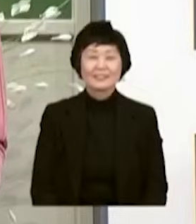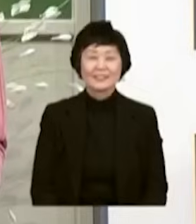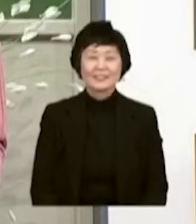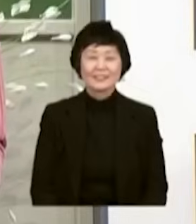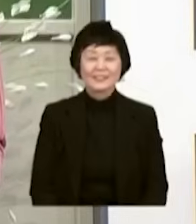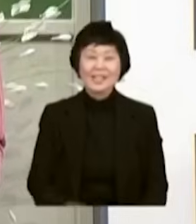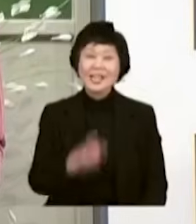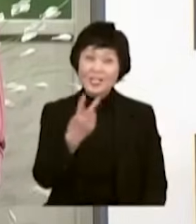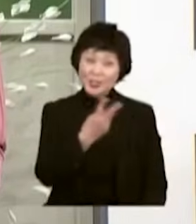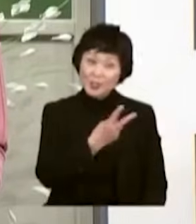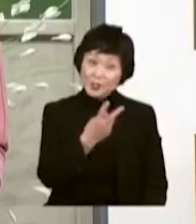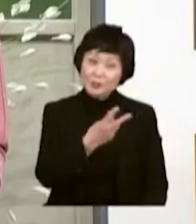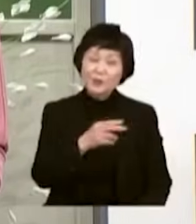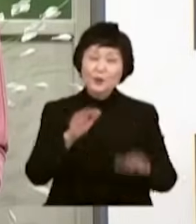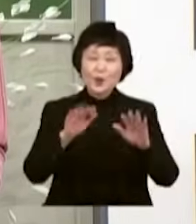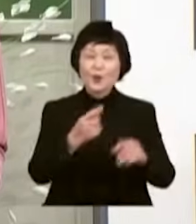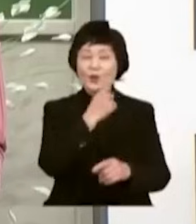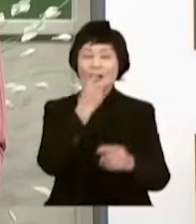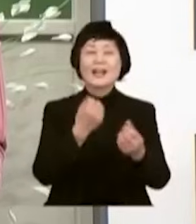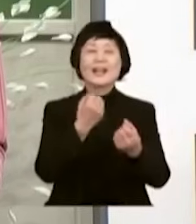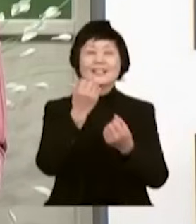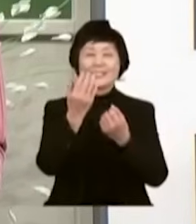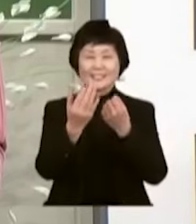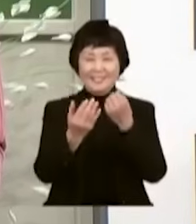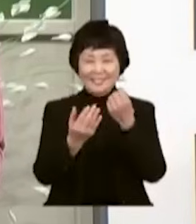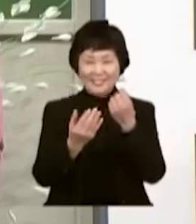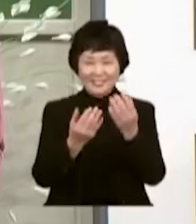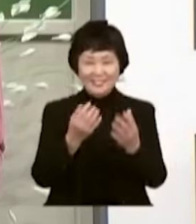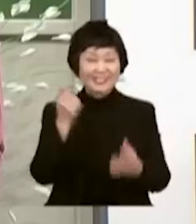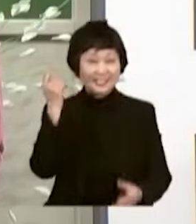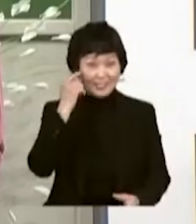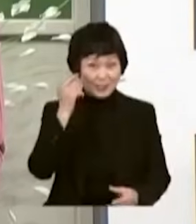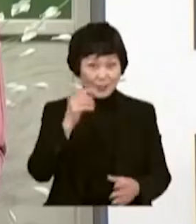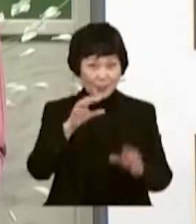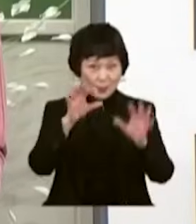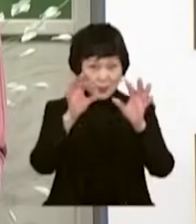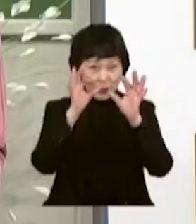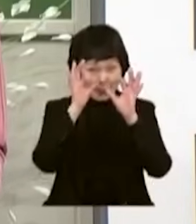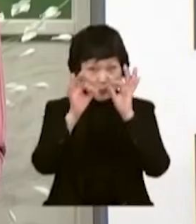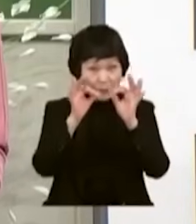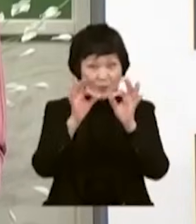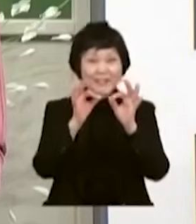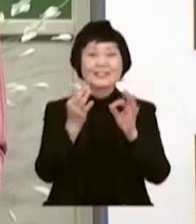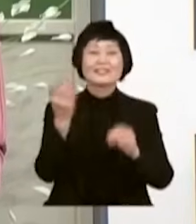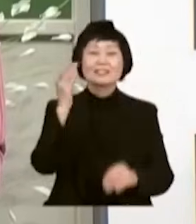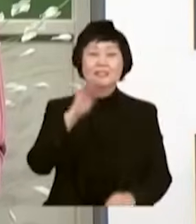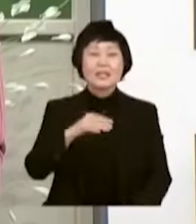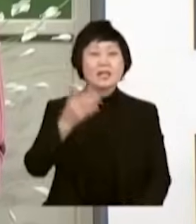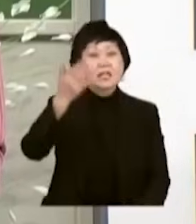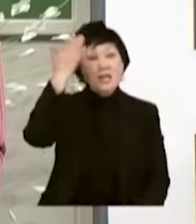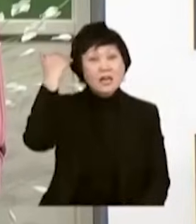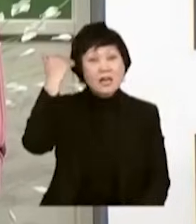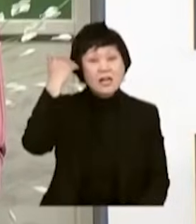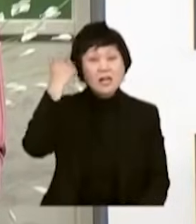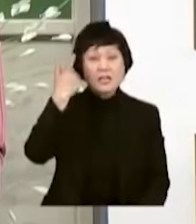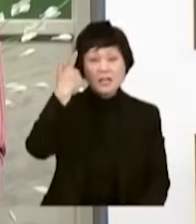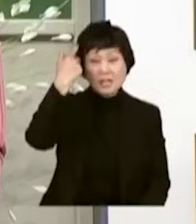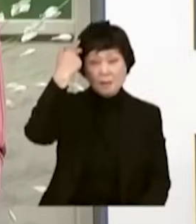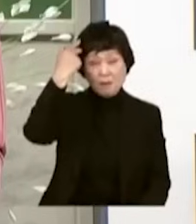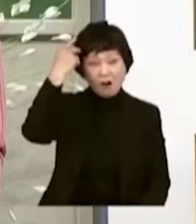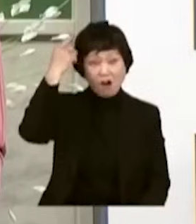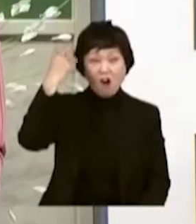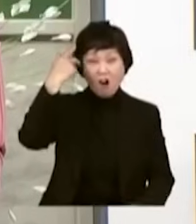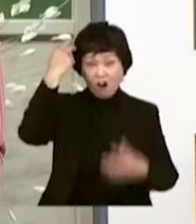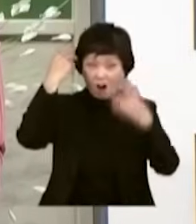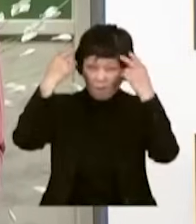아 우리 두 분의 오늘 간증을 들으면서 이런 생각 들어요. 네. 중학교 때면 이제 깎아머리거든요. 그렇죠. 그 시절이니까 머리 깎아머리